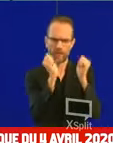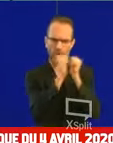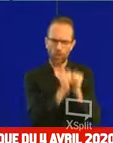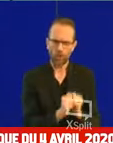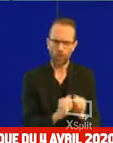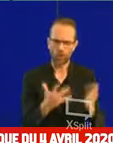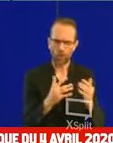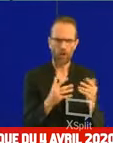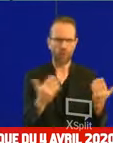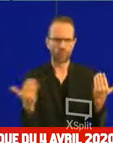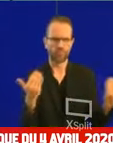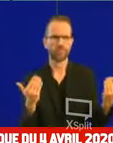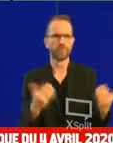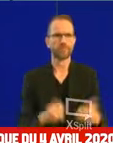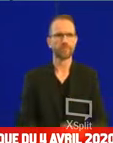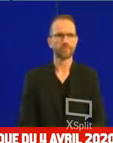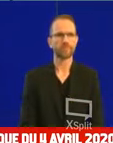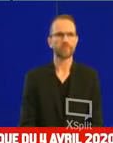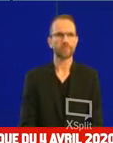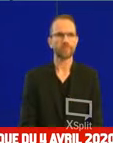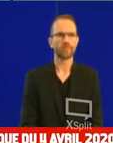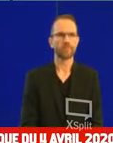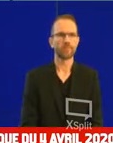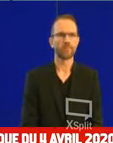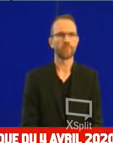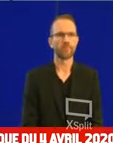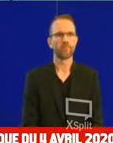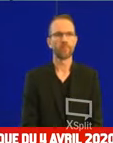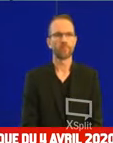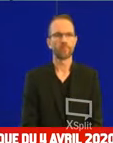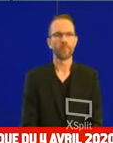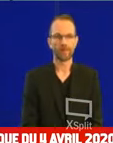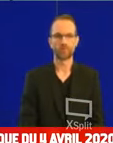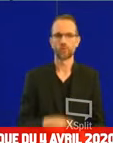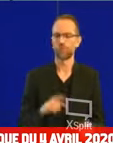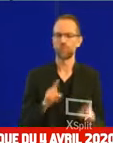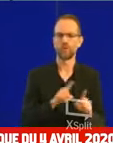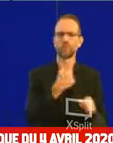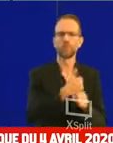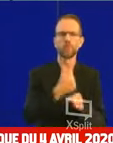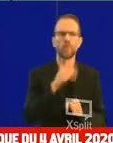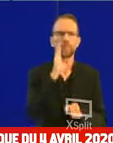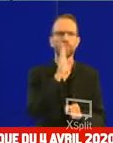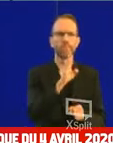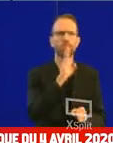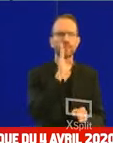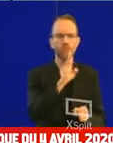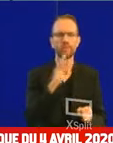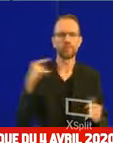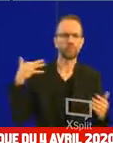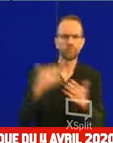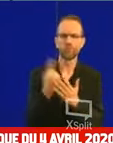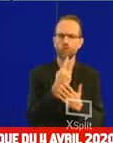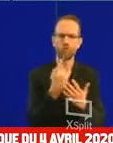dans notre pays et donc nous pouvons comparer le nombre de ces décès avec